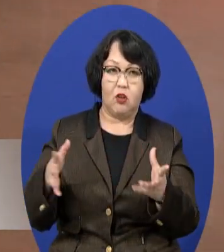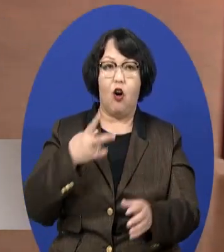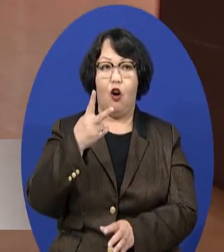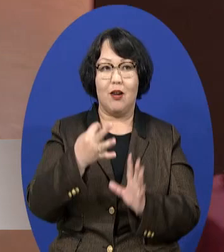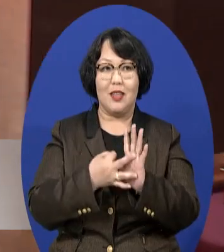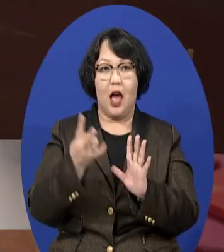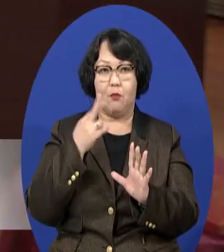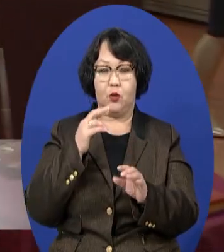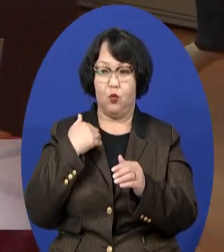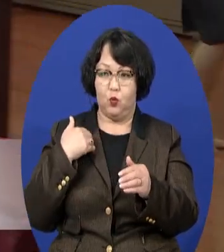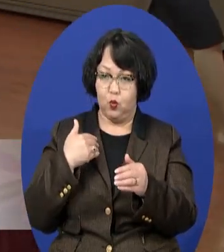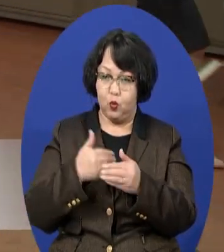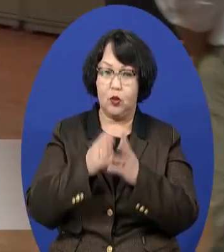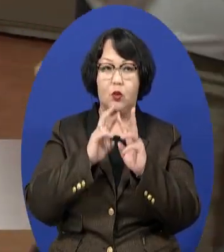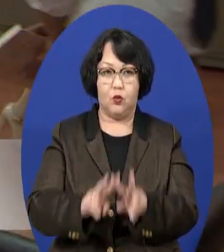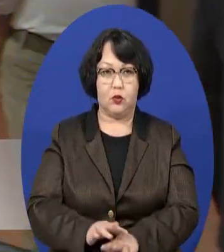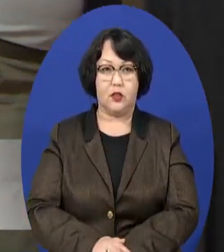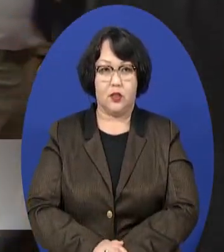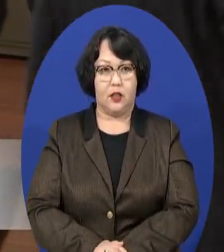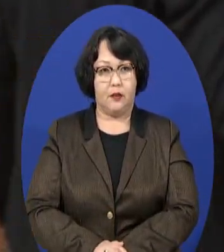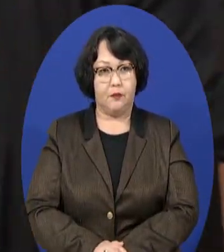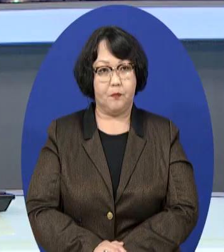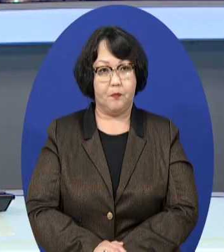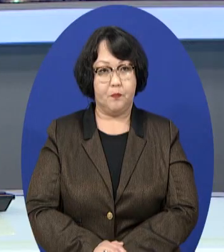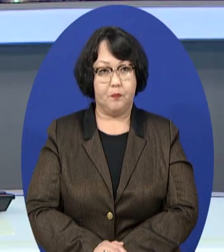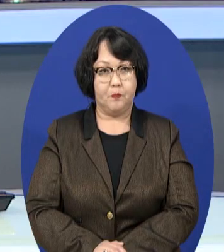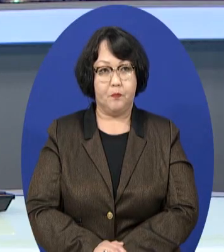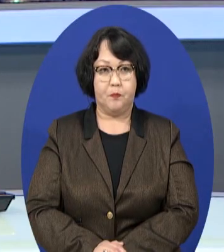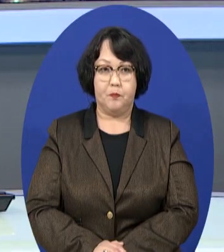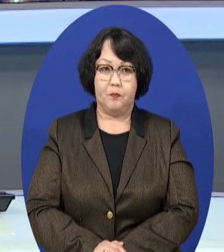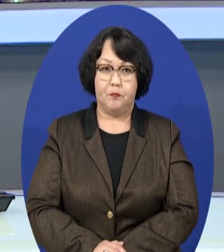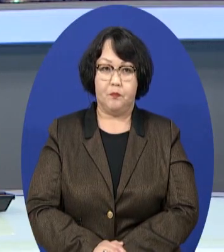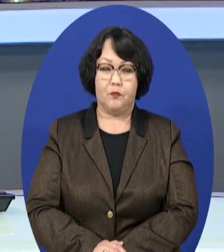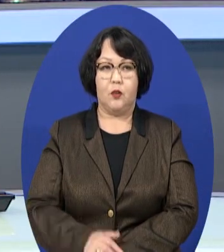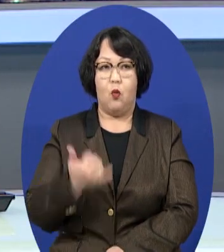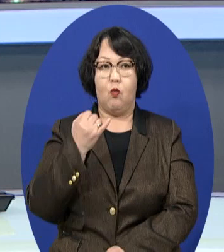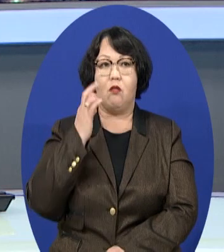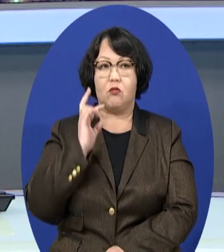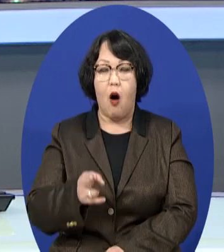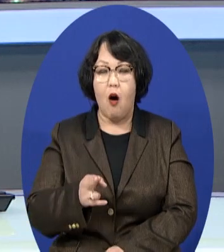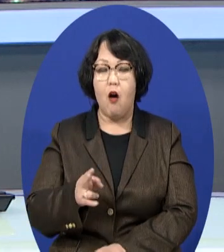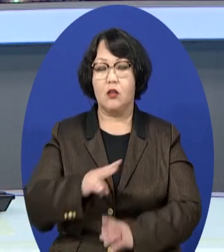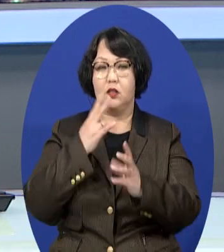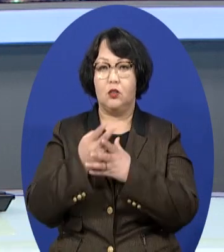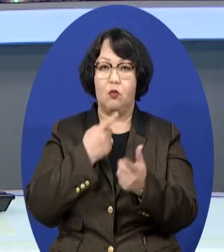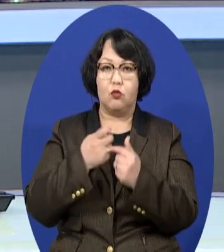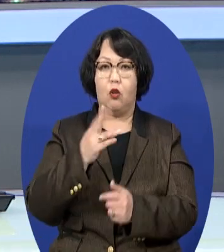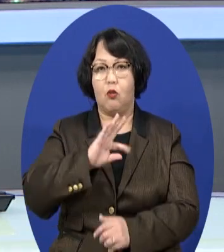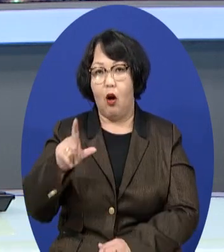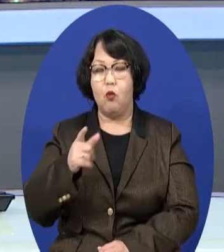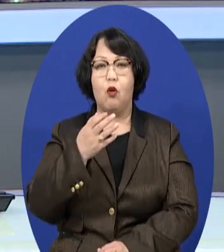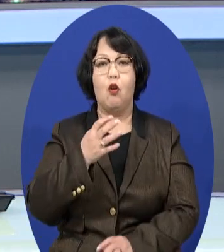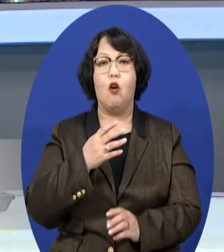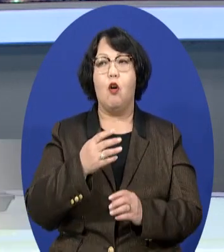28 хүртэл үргэлжилнэ. Улсын онцгой комиссийн нэгдсэн хурлаа наар Дорногов өмнө говь